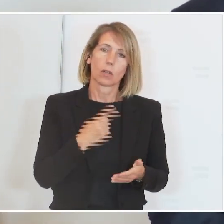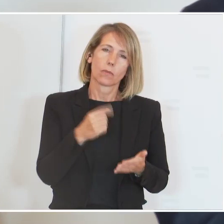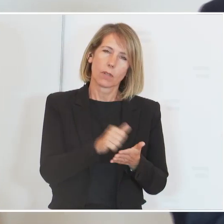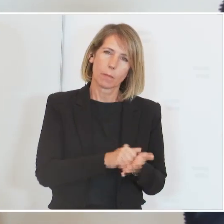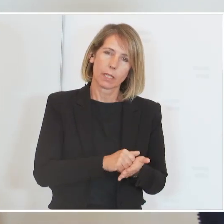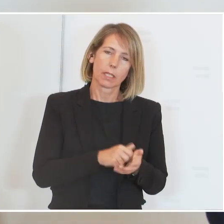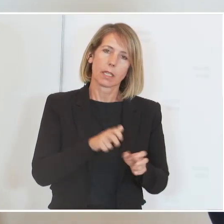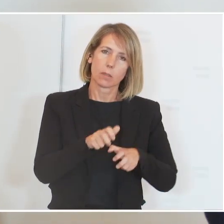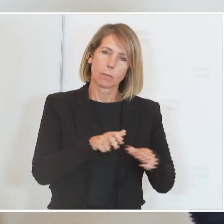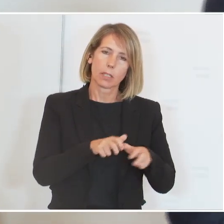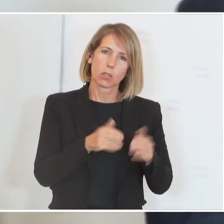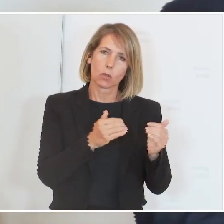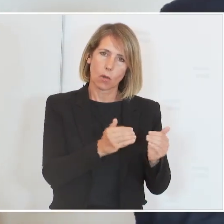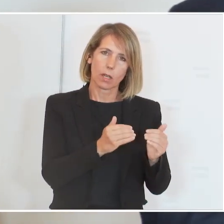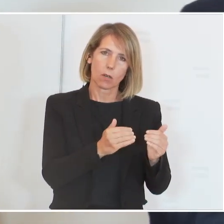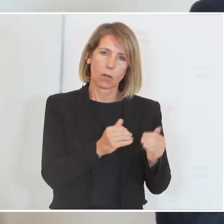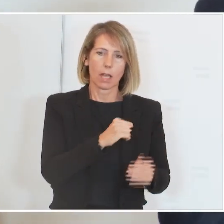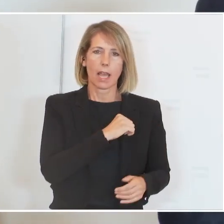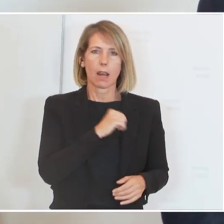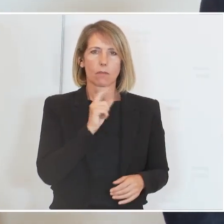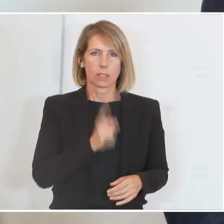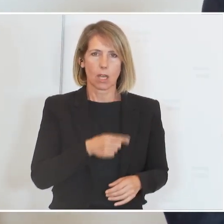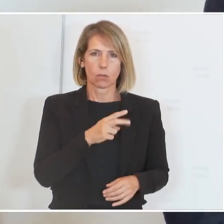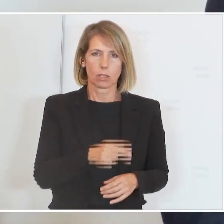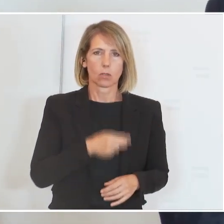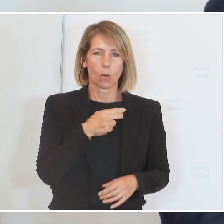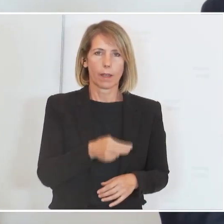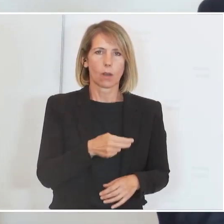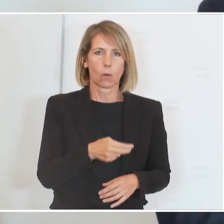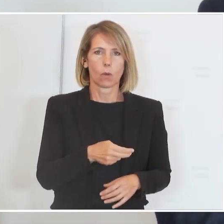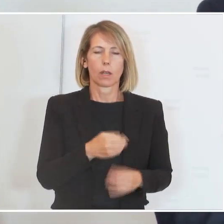mit der Besteuerung bisher bei 11.000 Euro, das wird in Zukunft bei